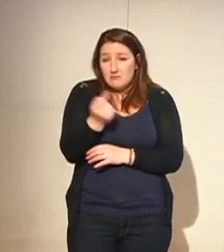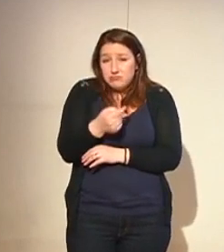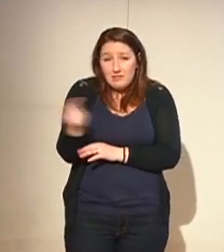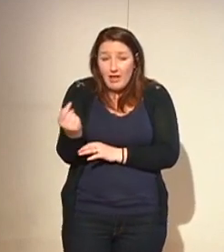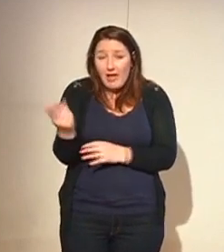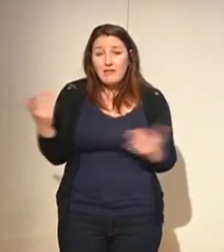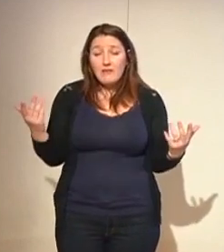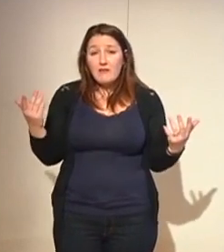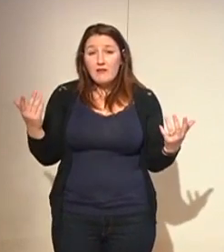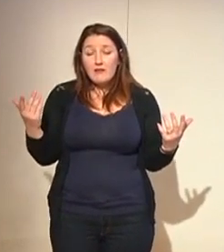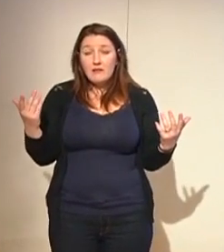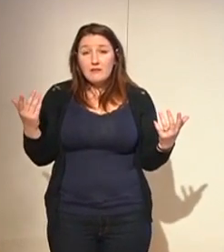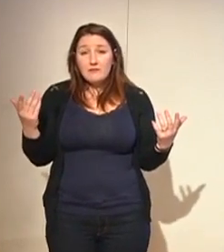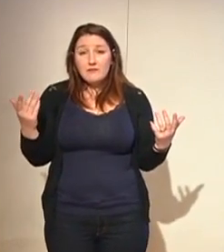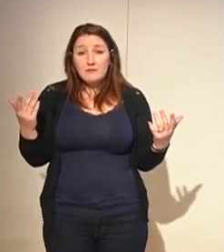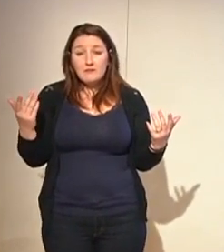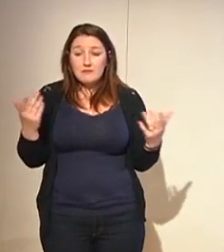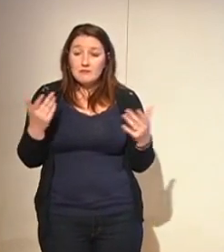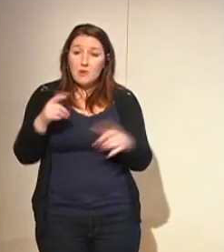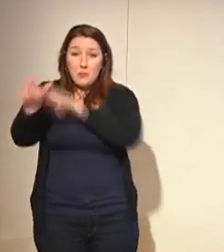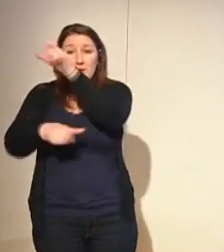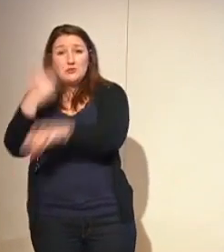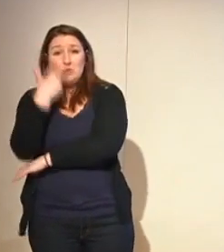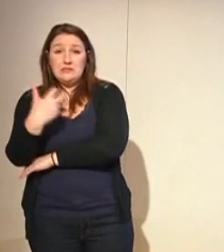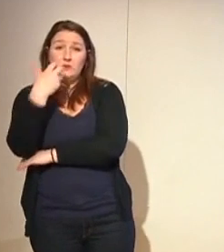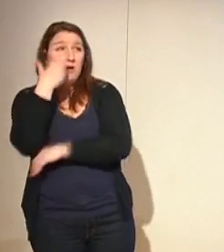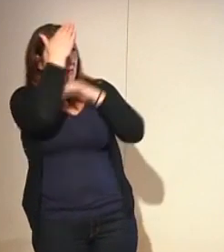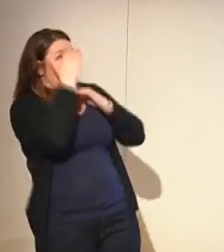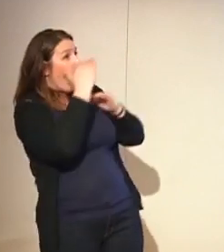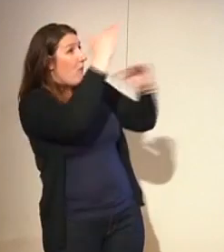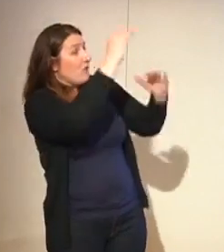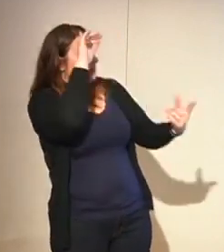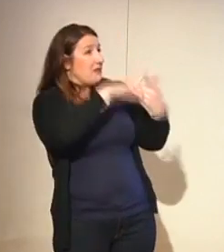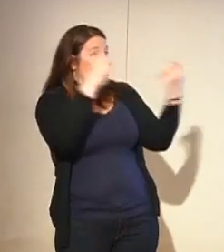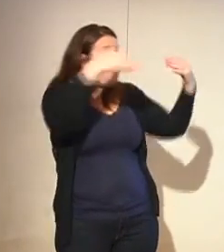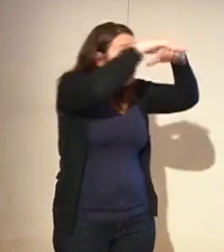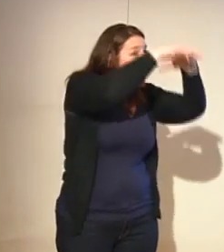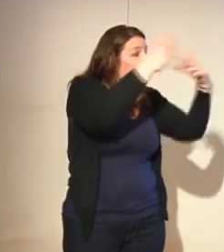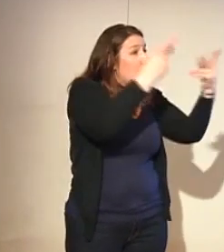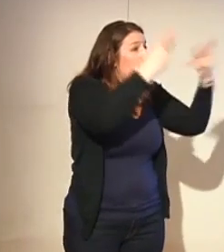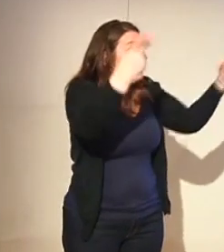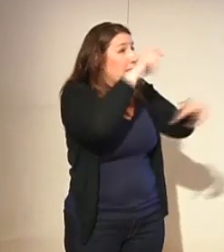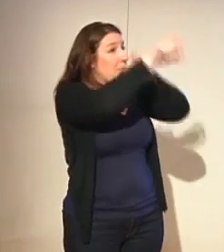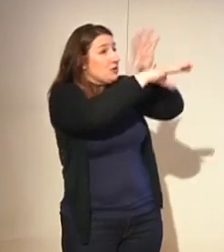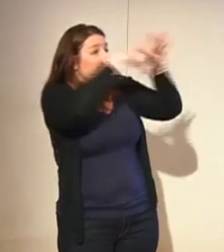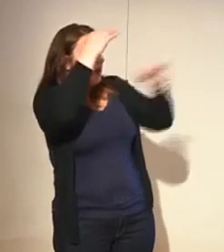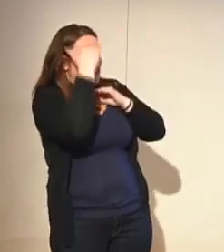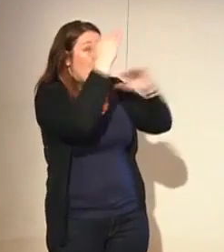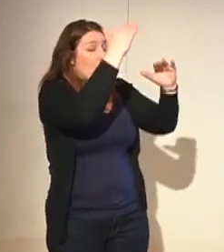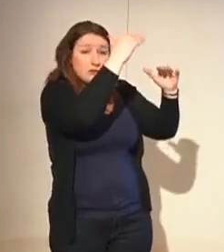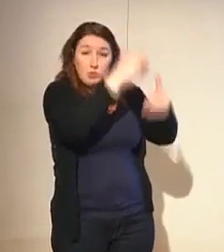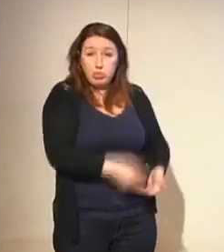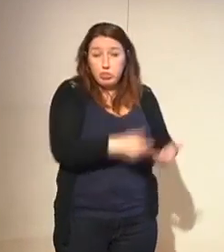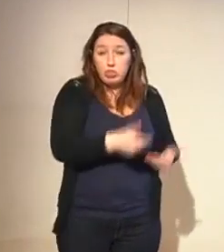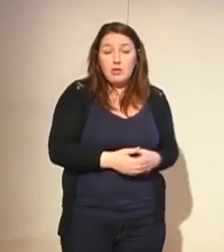concerne le la la la confiance de nos concitoyens dans l'action publique et dans les élus qui l'amène euh c'est